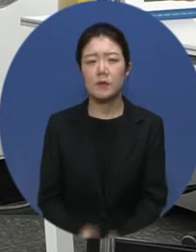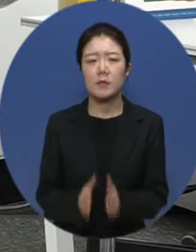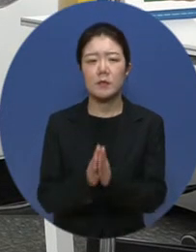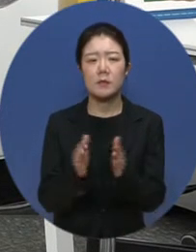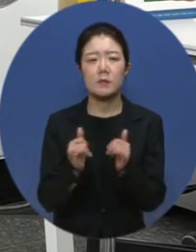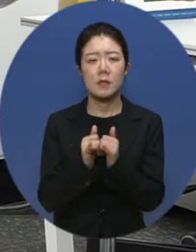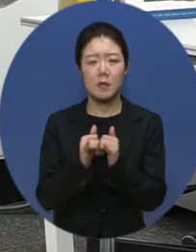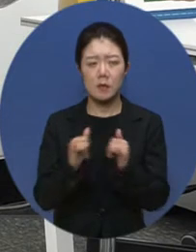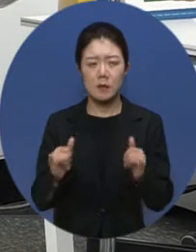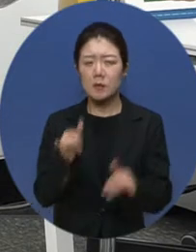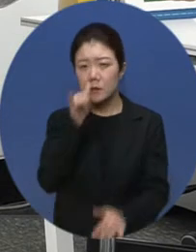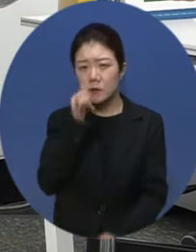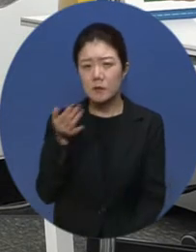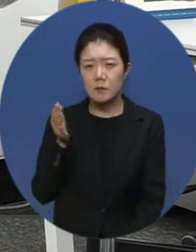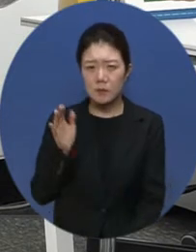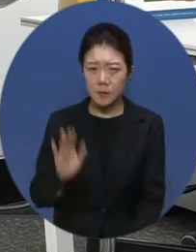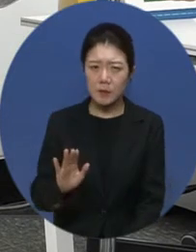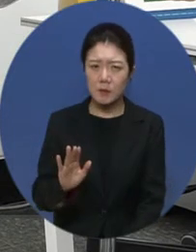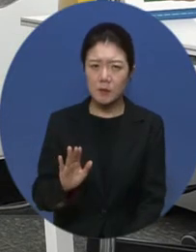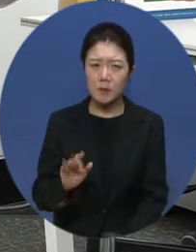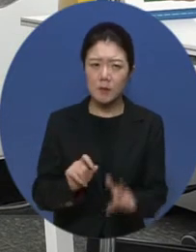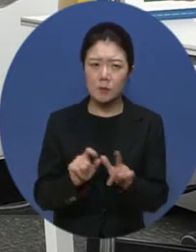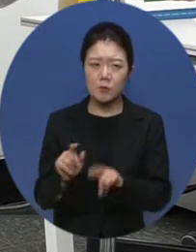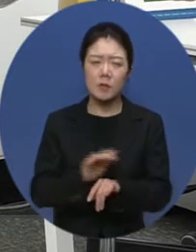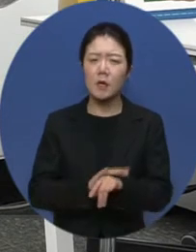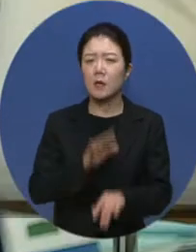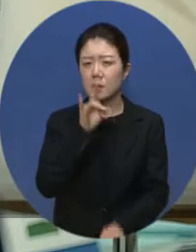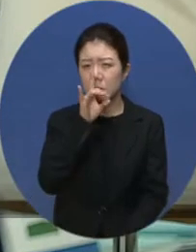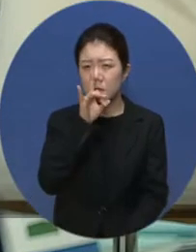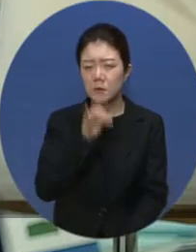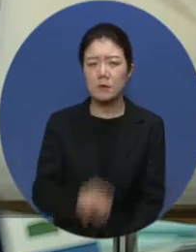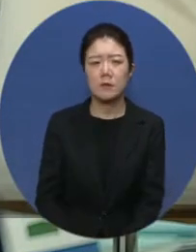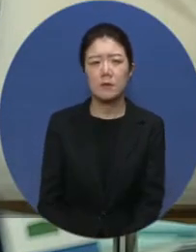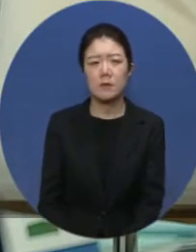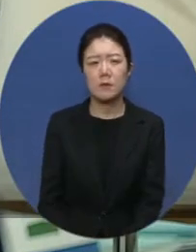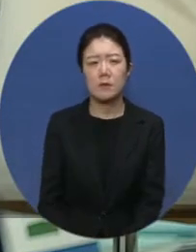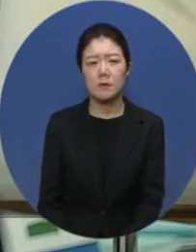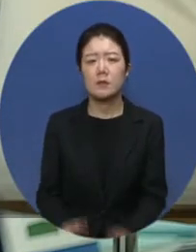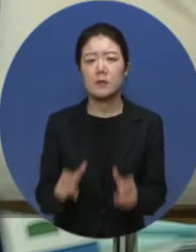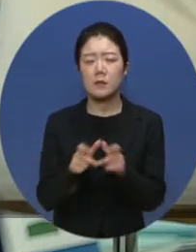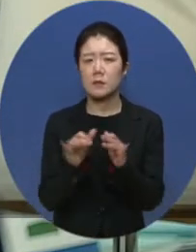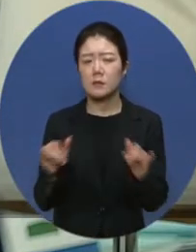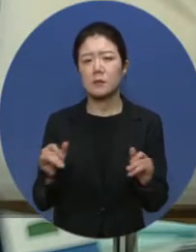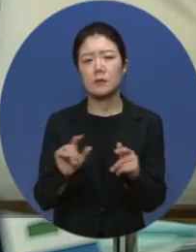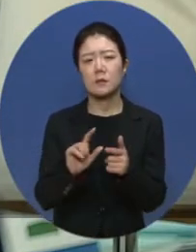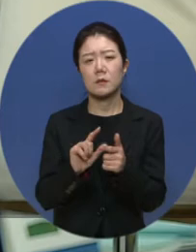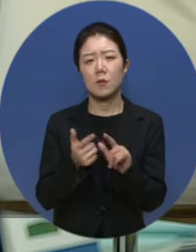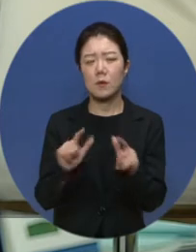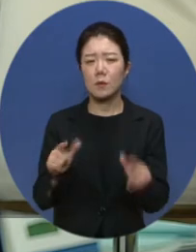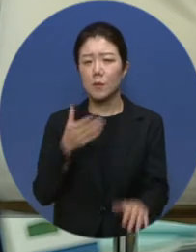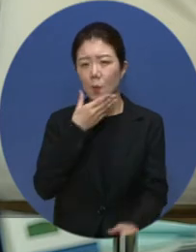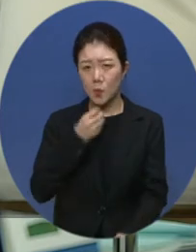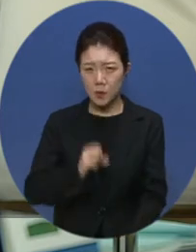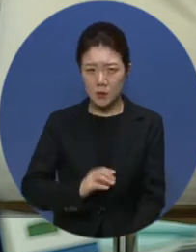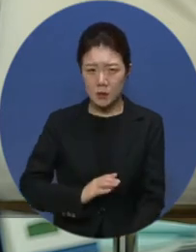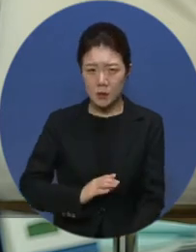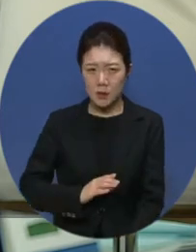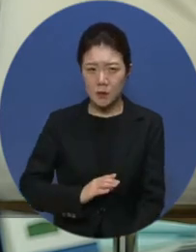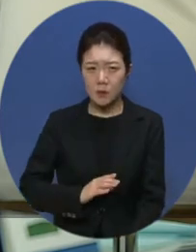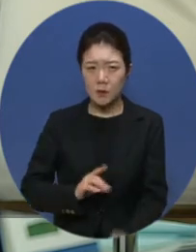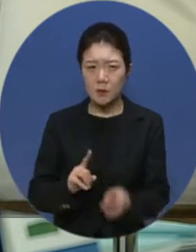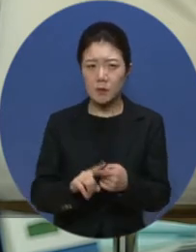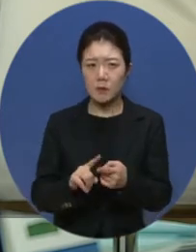시작하셨던 분들도 좀 있는데 거의 잘 안 되셨어요. 그리고 저희가 이제 장애인들이 여러 가지 복지라는